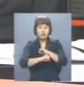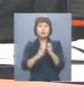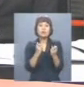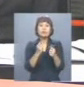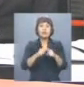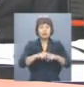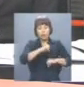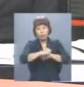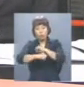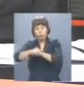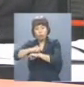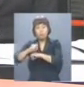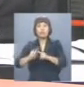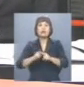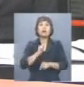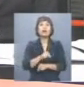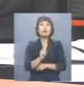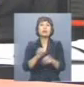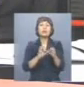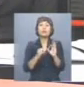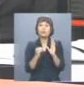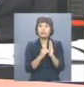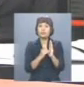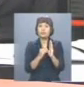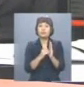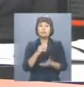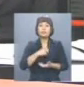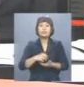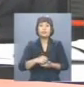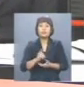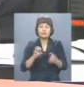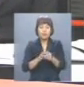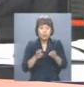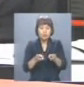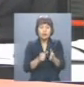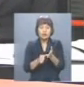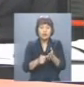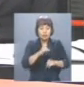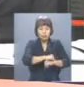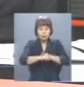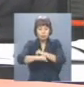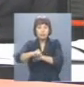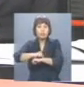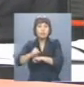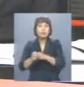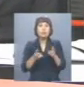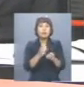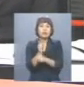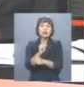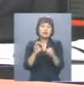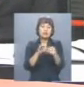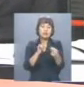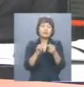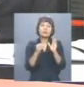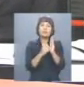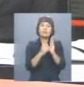ได้ใช้การแล้วนะคะทางกรุงเทพมหานครบอกว่ากำลังจะหาวิธีการจัดการกระสอบทรายดังกล่าวนี้เนื่องจากว่ากระสอบทรายที่กทม.ได้นำไ